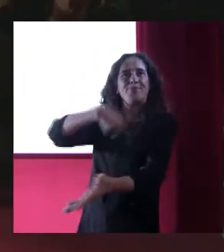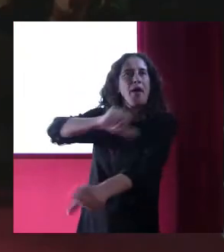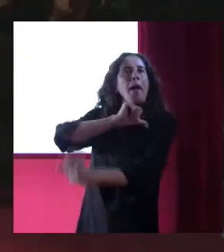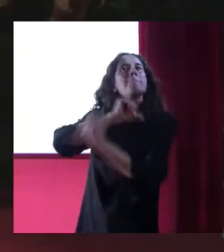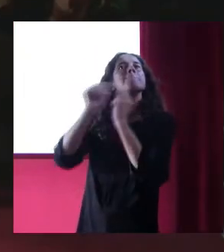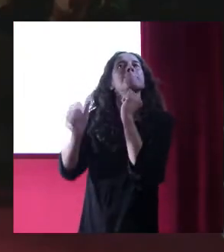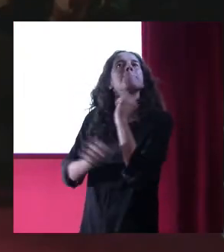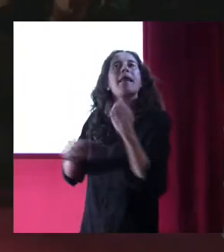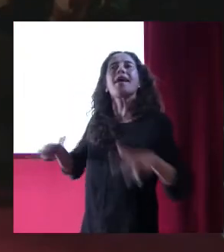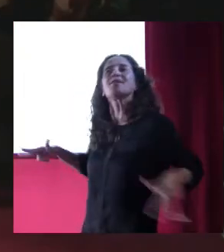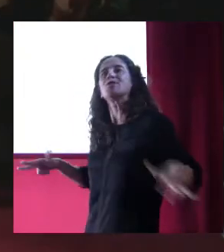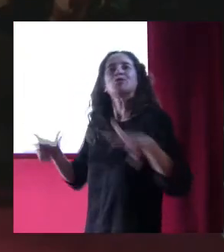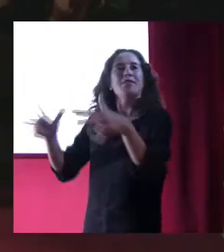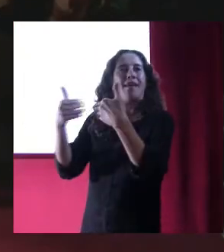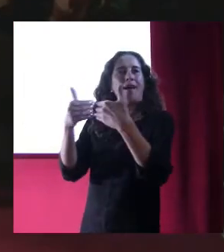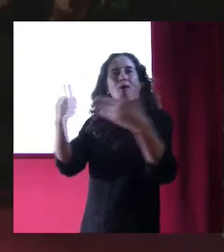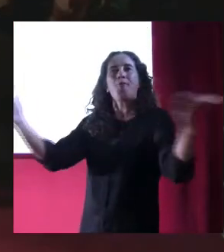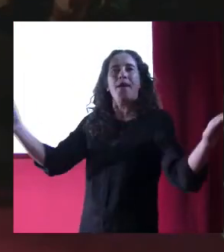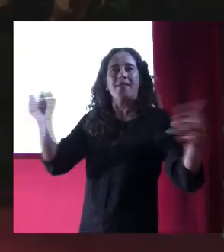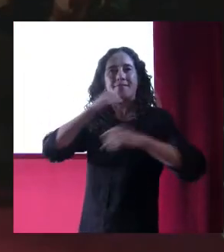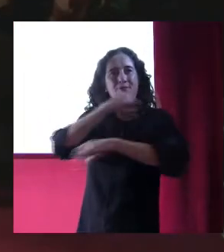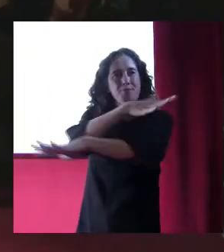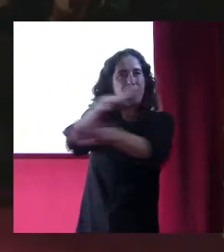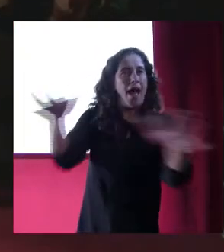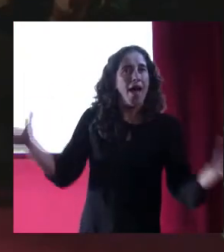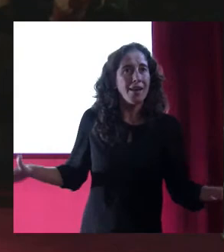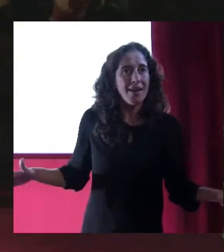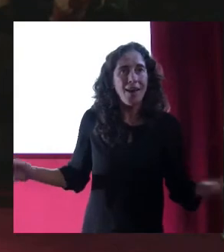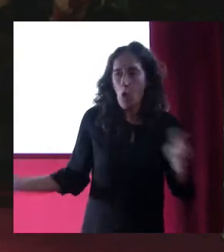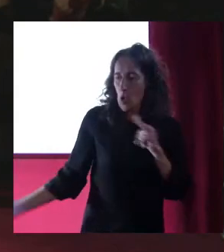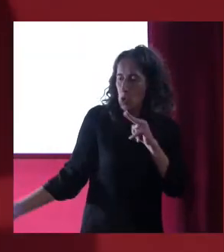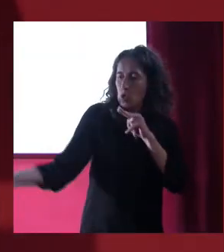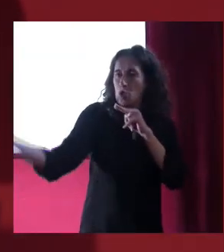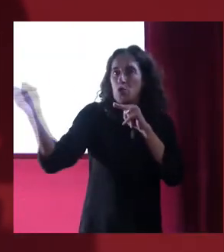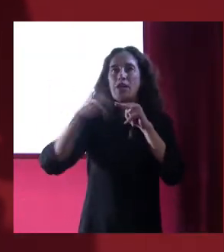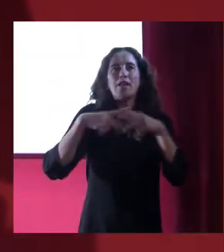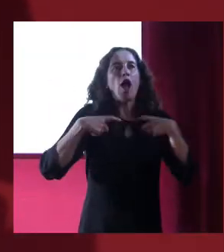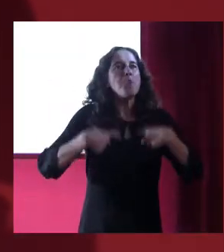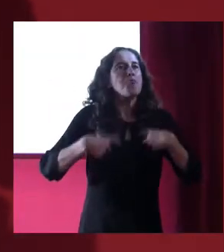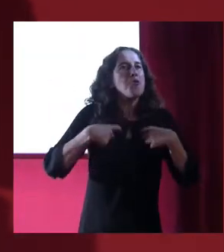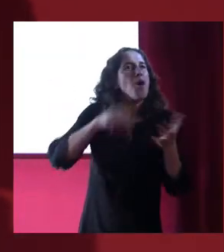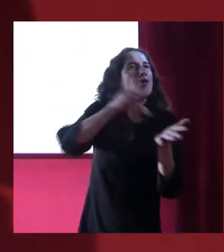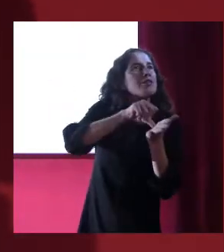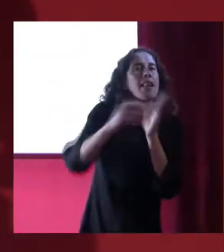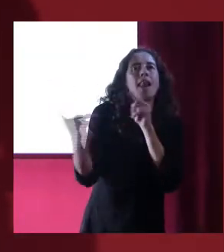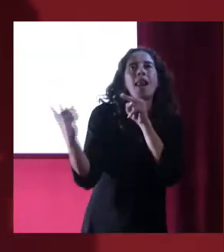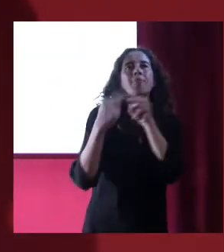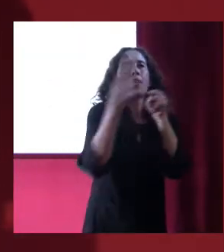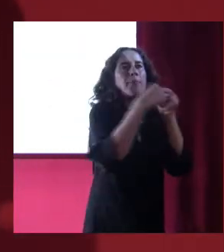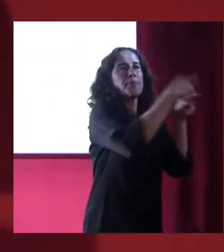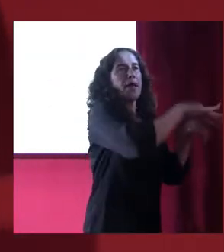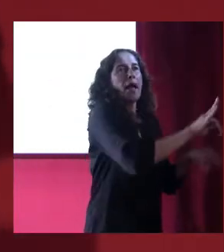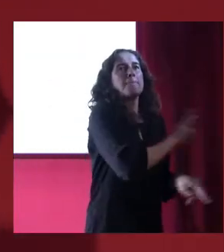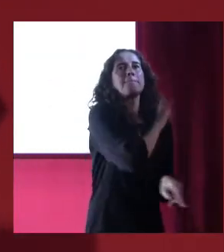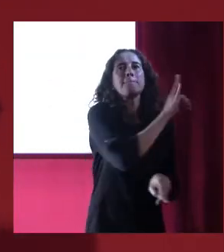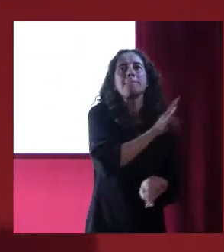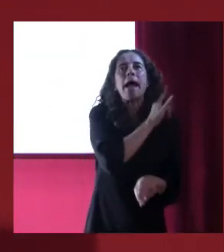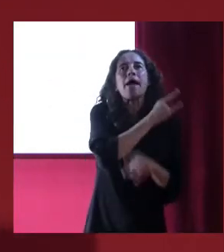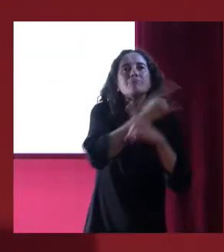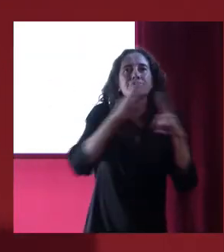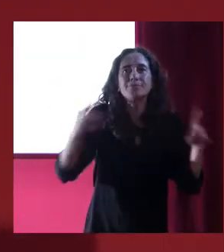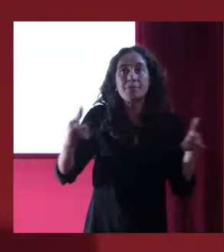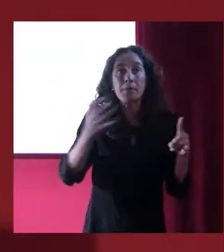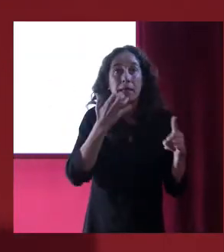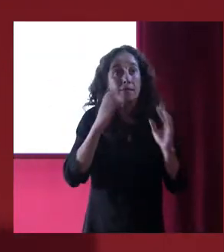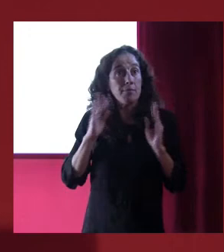que l'envolten i també al mar? Connectant aquest pulmó de la ciutat amb altres espais verds com és el corredor verd del Passeig de